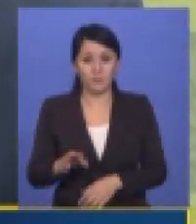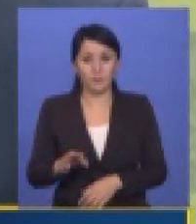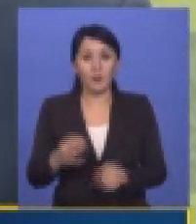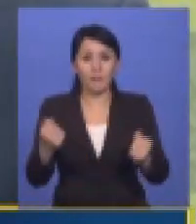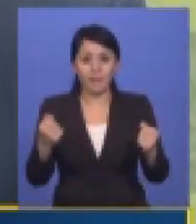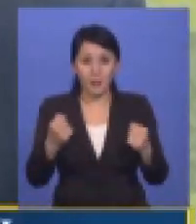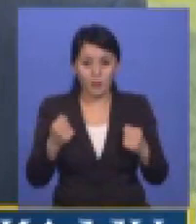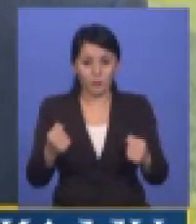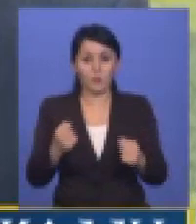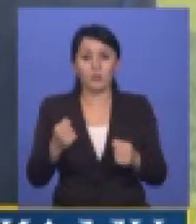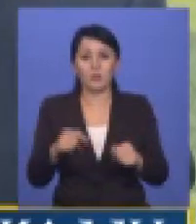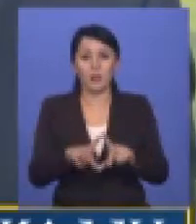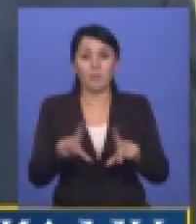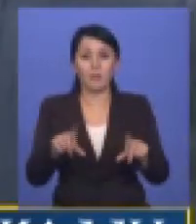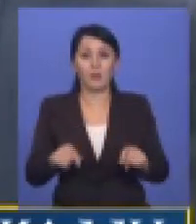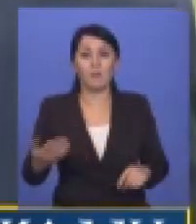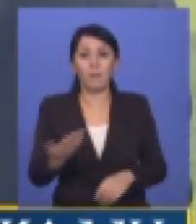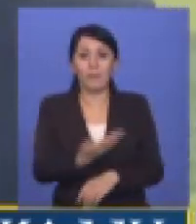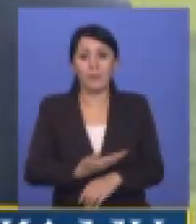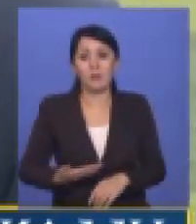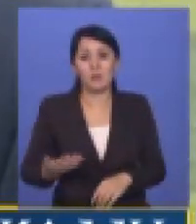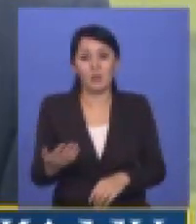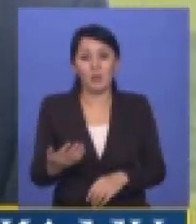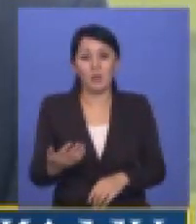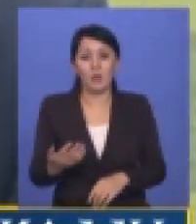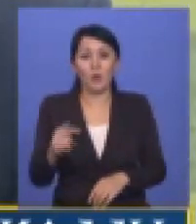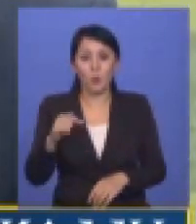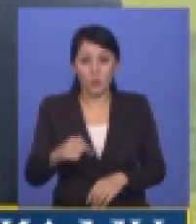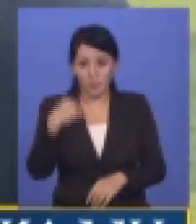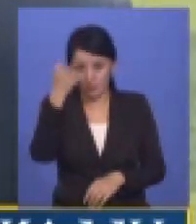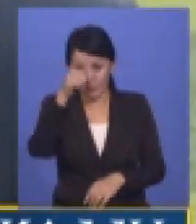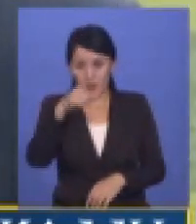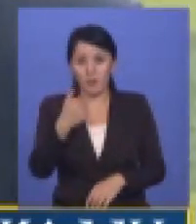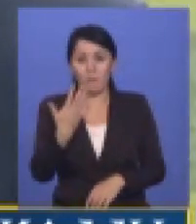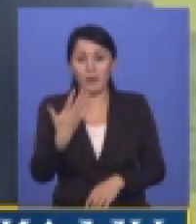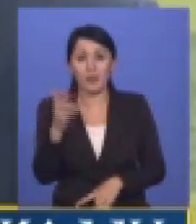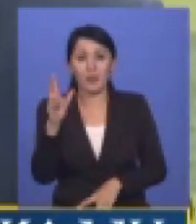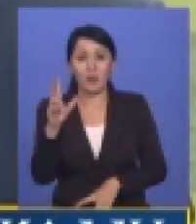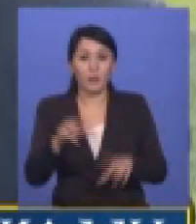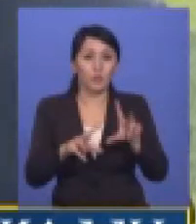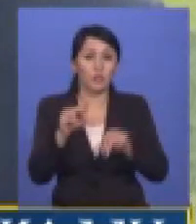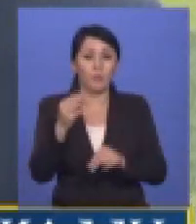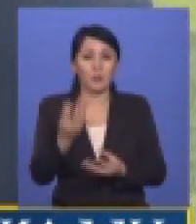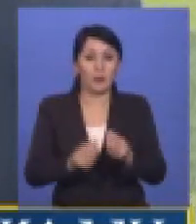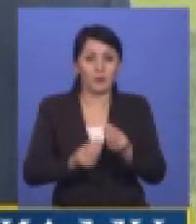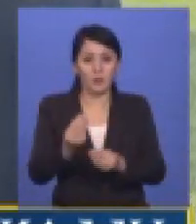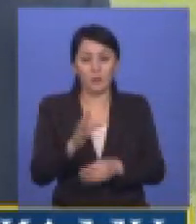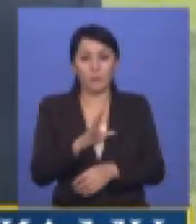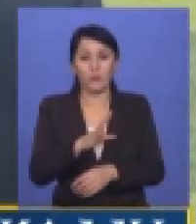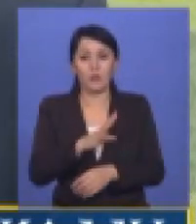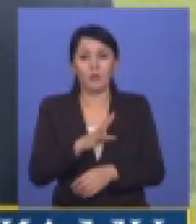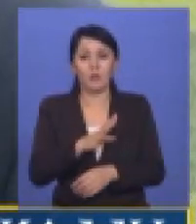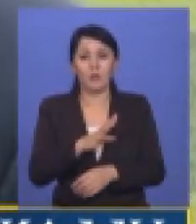физкультурный центрдің арқасында біз осы жылы 5 чемпионат өткізіп атырмыз.